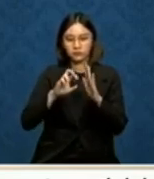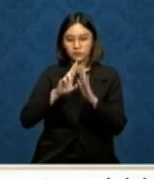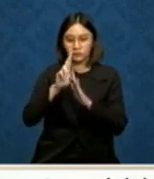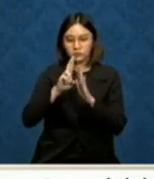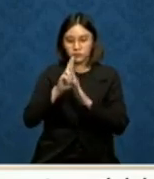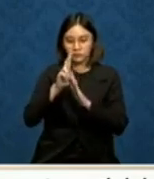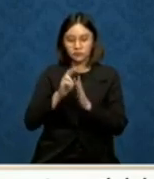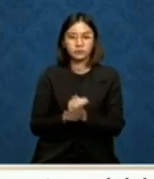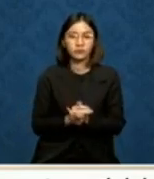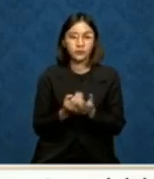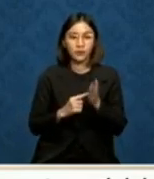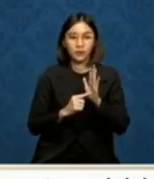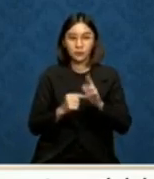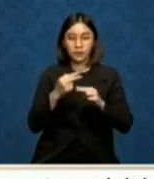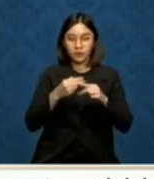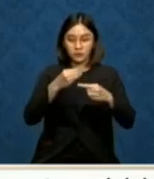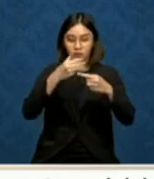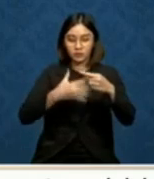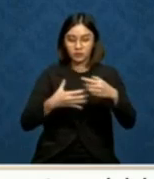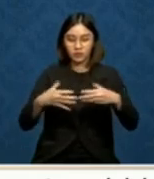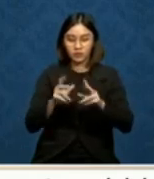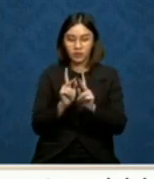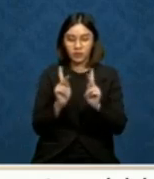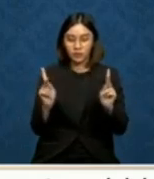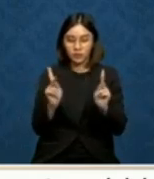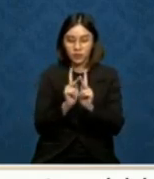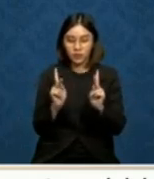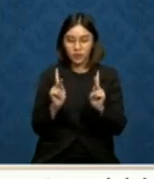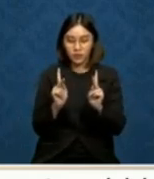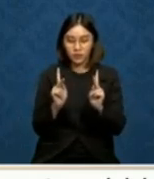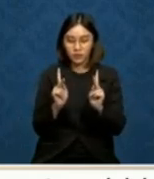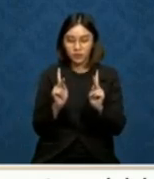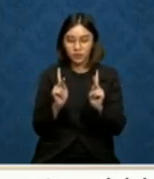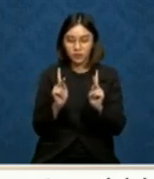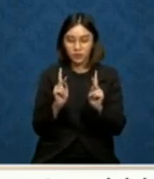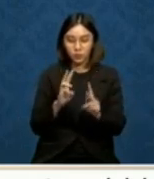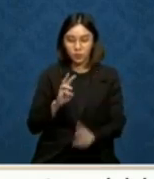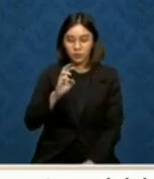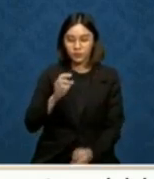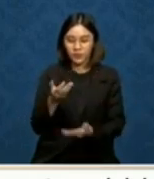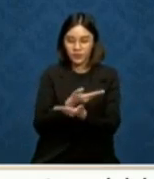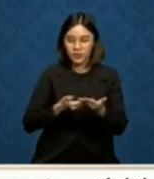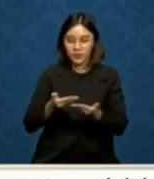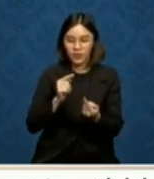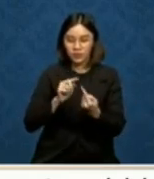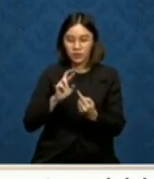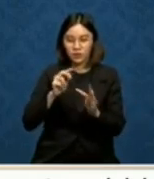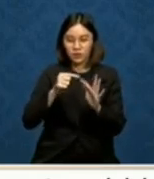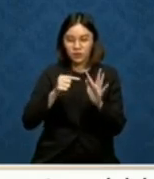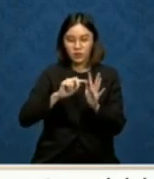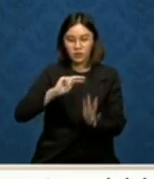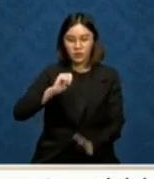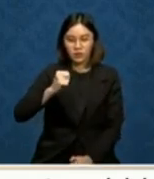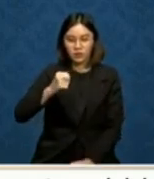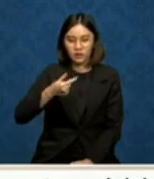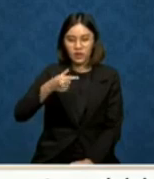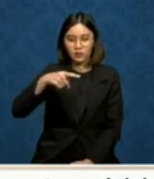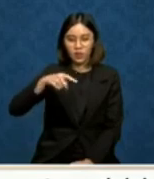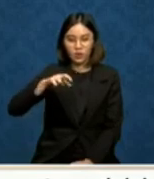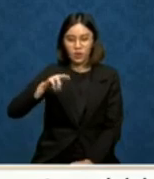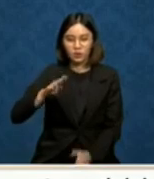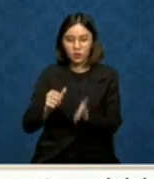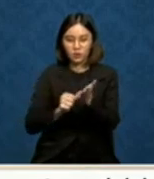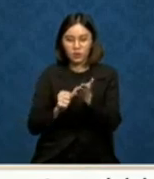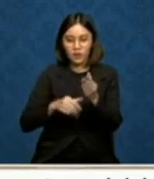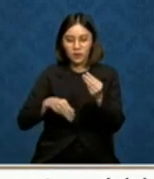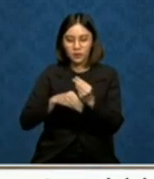ายขอเสนอรายชื่อกรรมาธิการคณะกรรมาธิการวิสามัญพิจารณาร่างพระราชบัญญัติแก้ไข